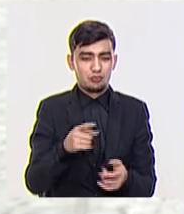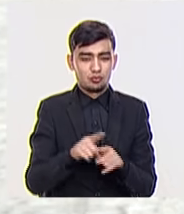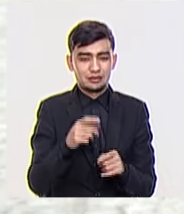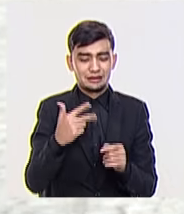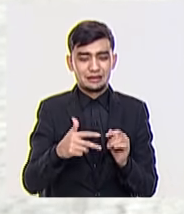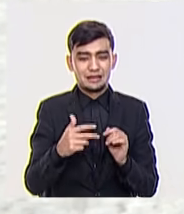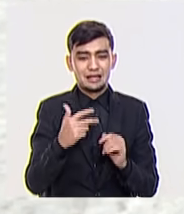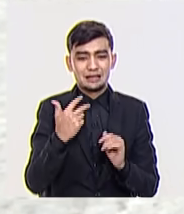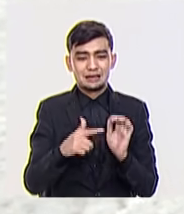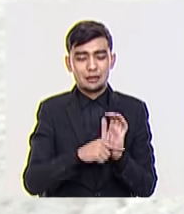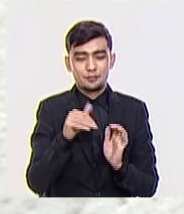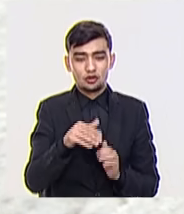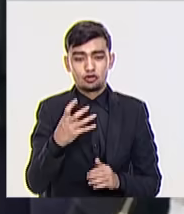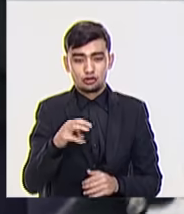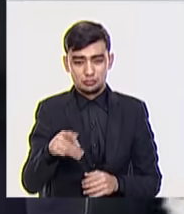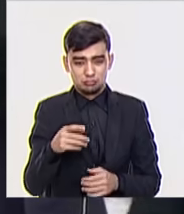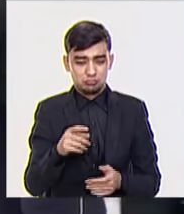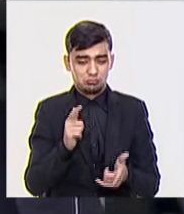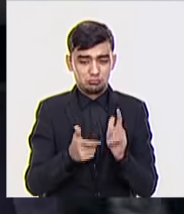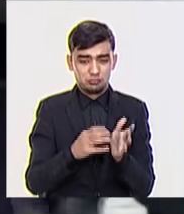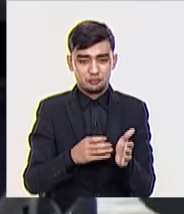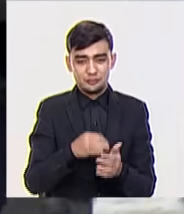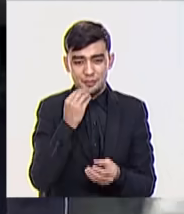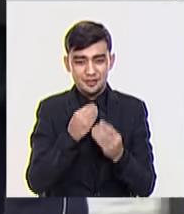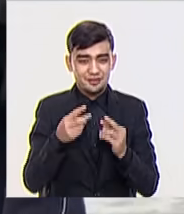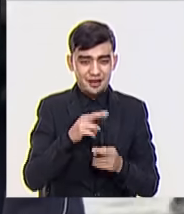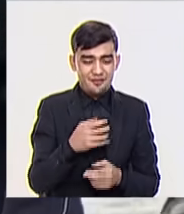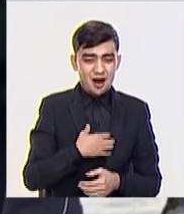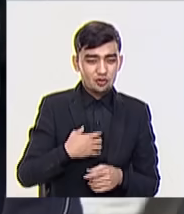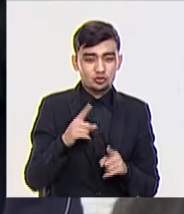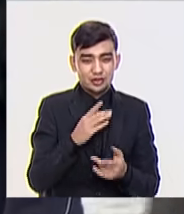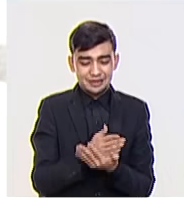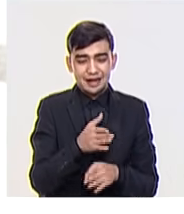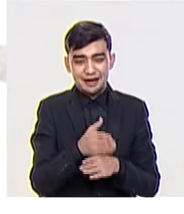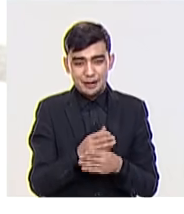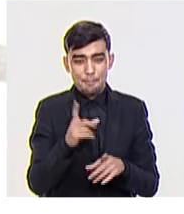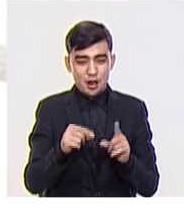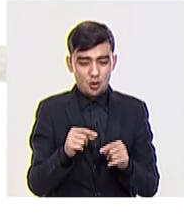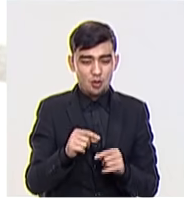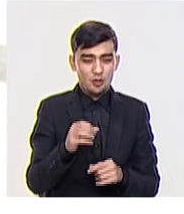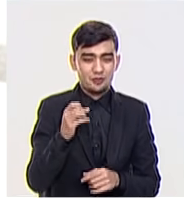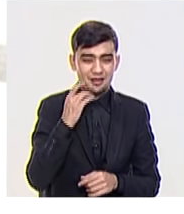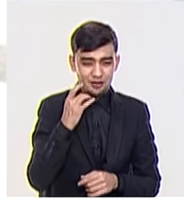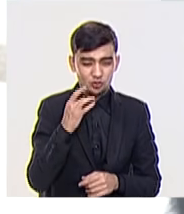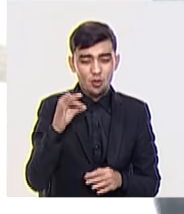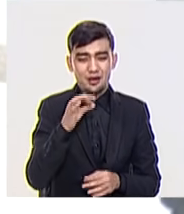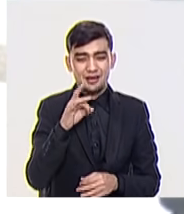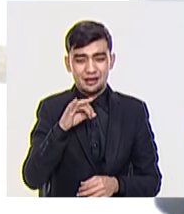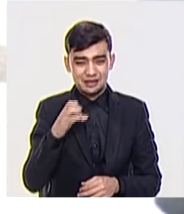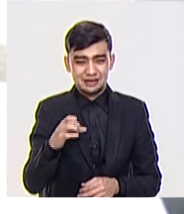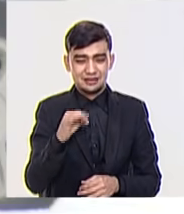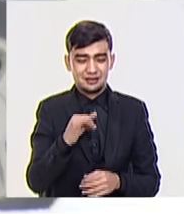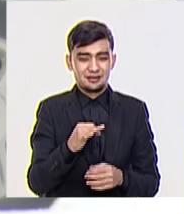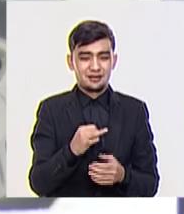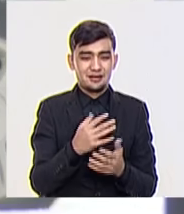37400 теңге расында аздық етеді, өйткені азық түлік себетінің өзіне, яғни ең қажетті деген нан, сүт, жұмыртқа, күріш, ірімшік, ет пен